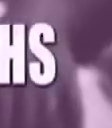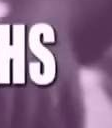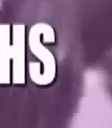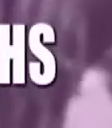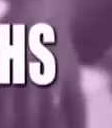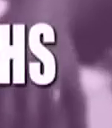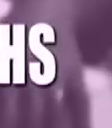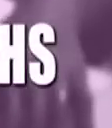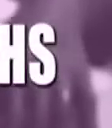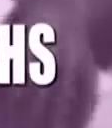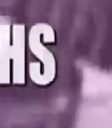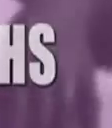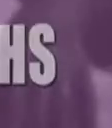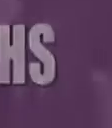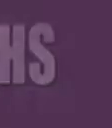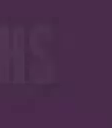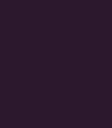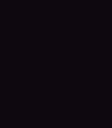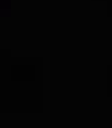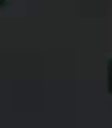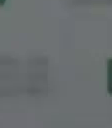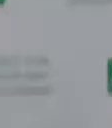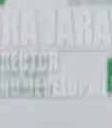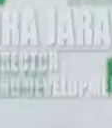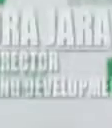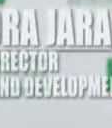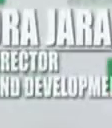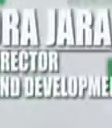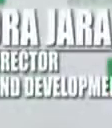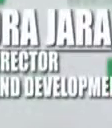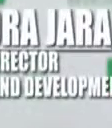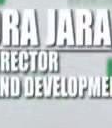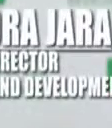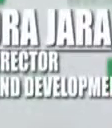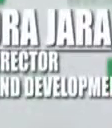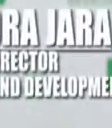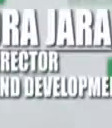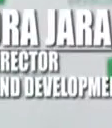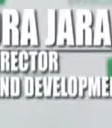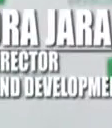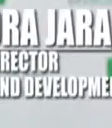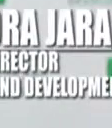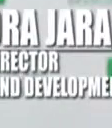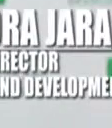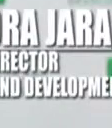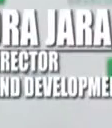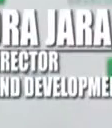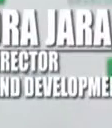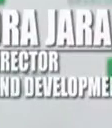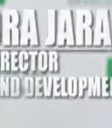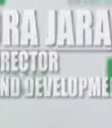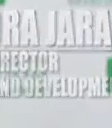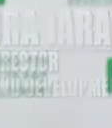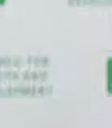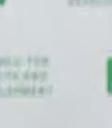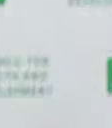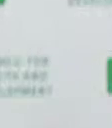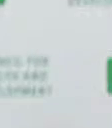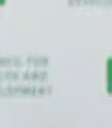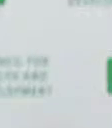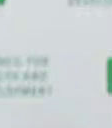births ang huling naitala ng Department of Health. Hindi naging matagumpay ang ating kampanya para mapababa